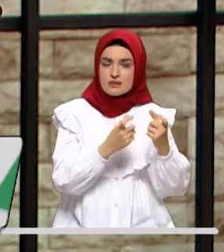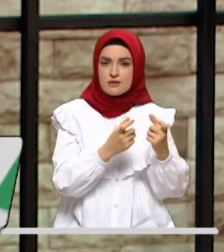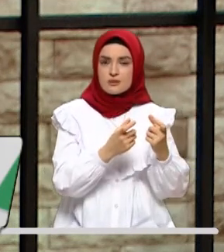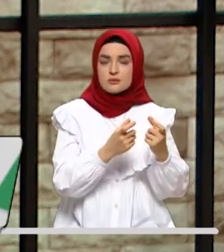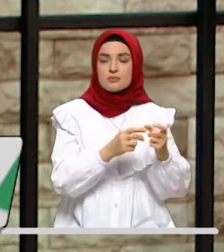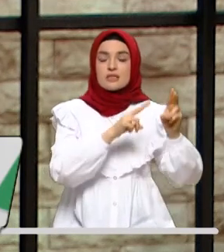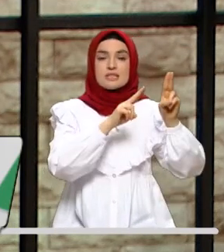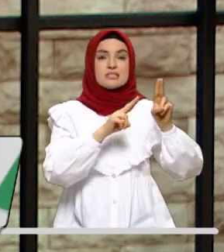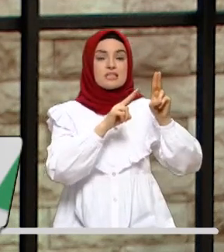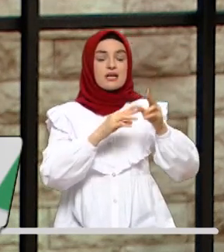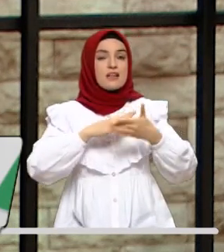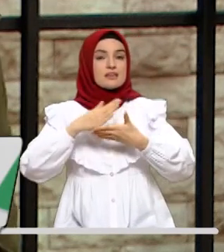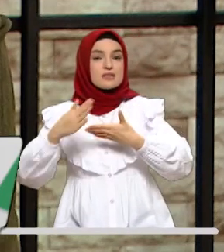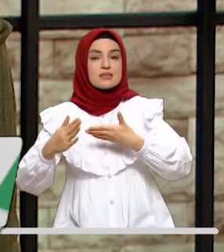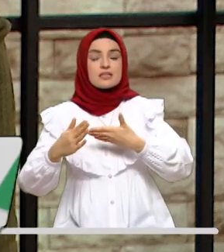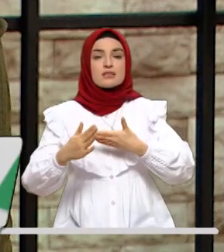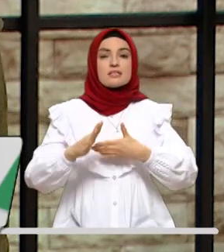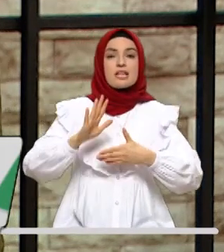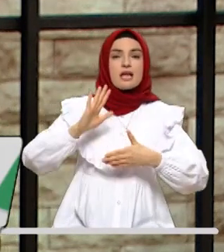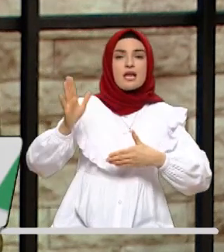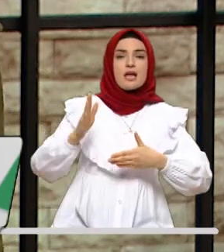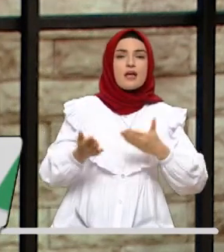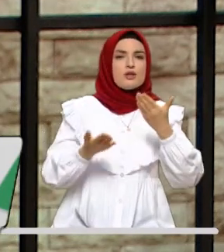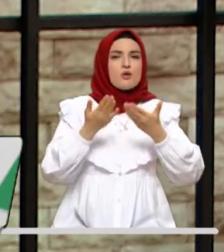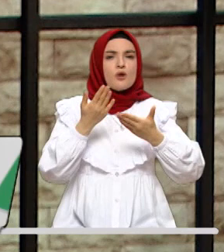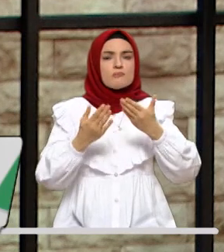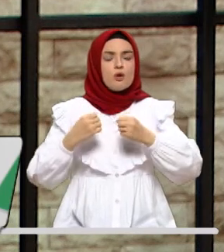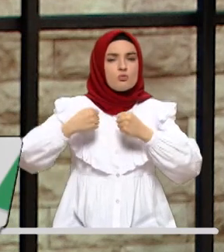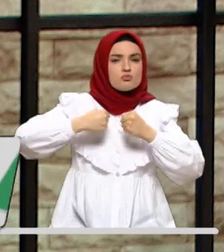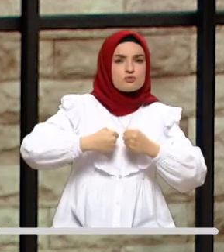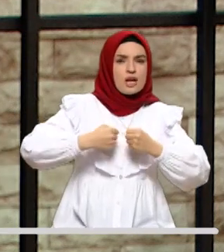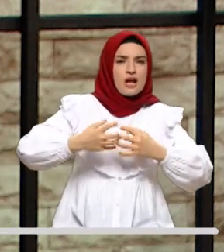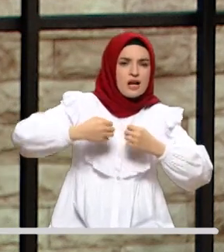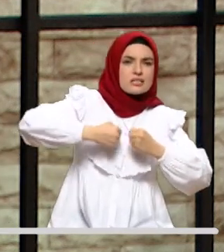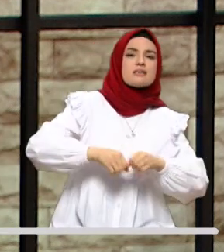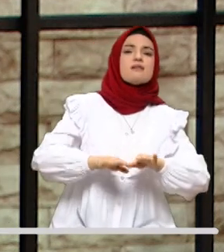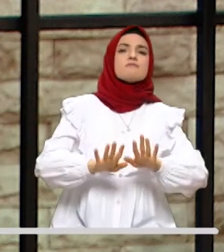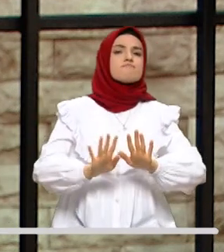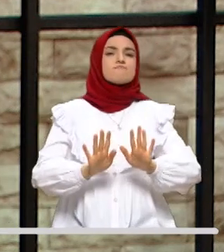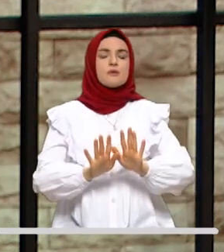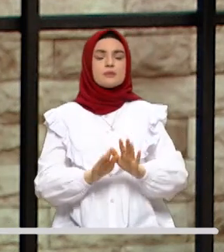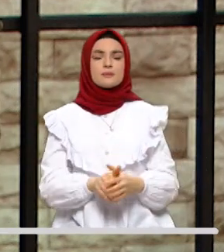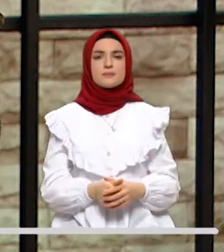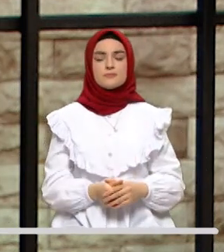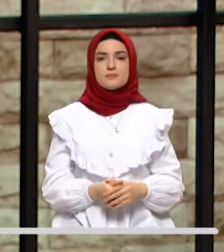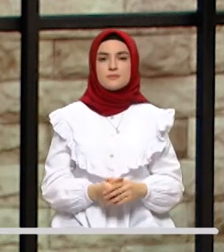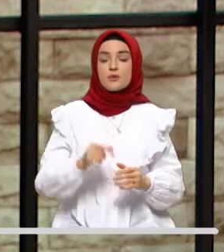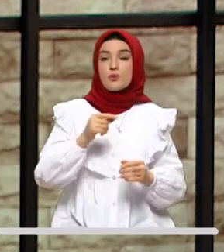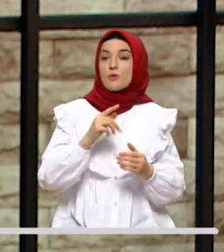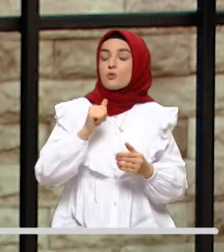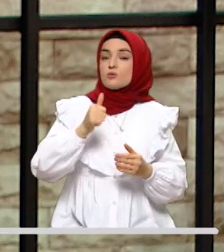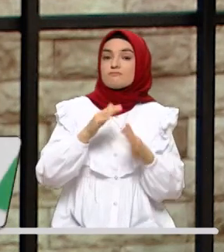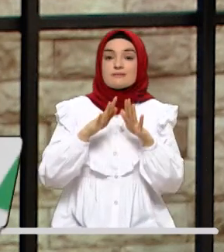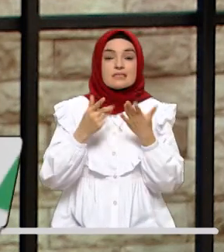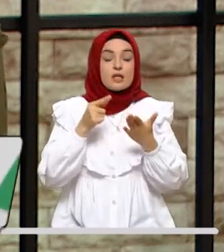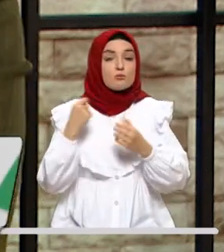Çanakkale'den. 50 kiloluk bir topu kaldırmasını istedi. Kavrayamadı bile, bırak kaldırmayı. Peki o gün nasıl sen